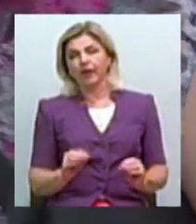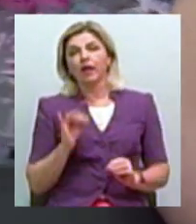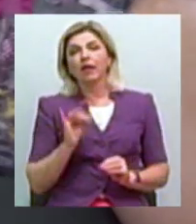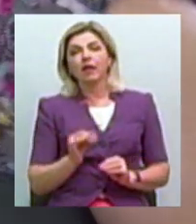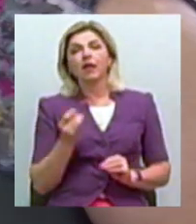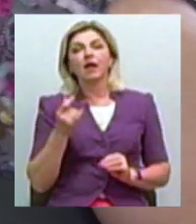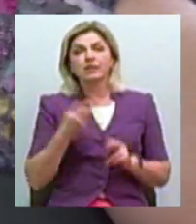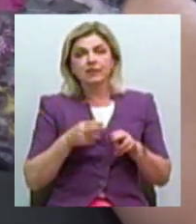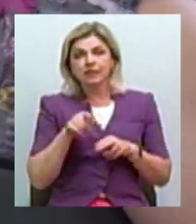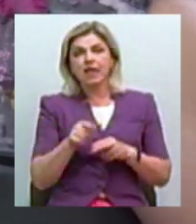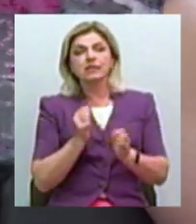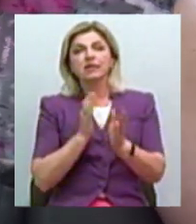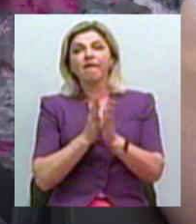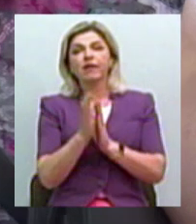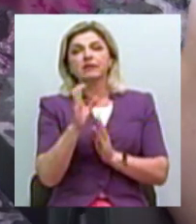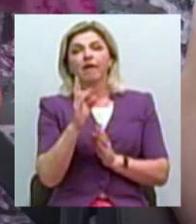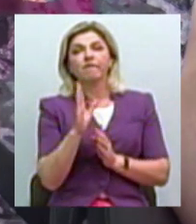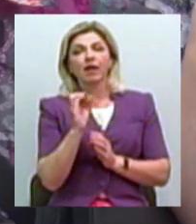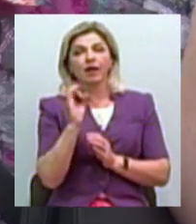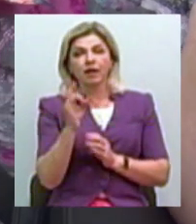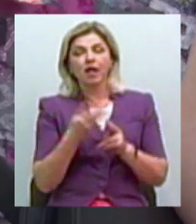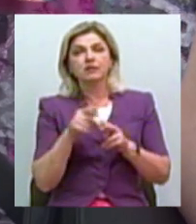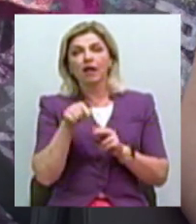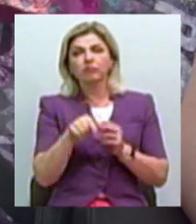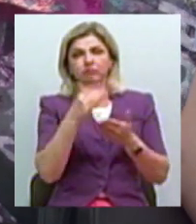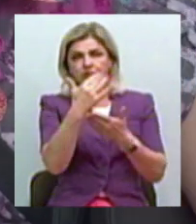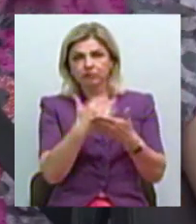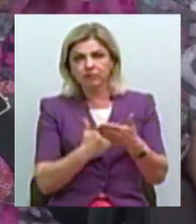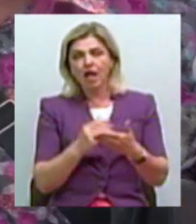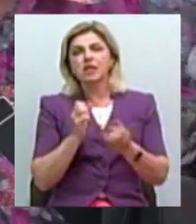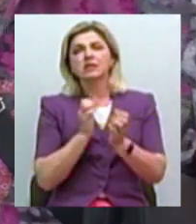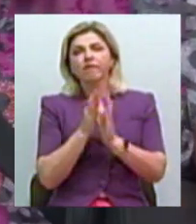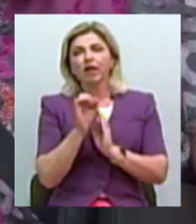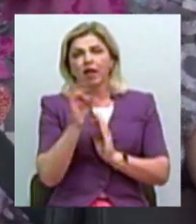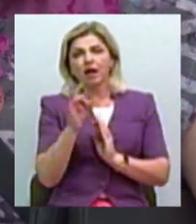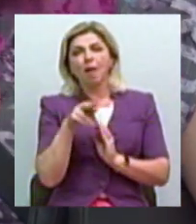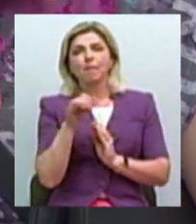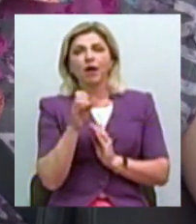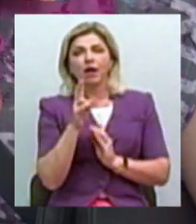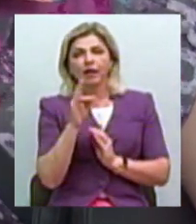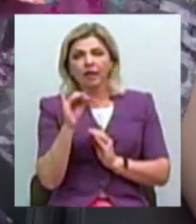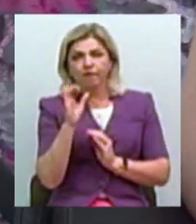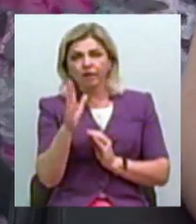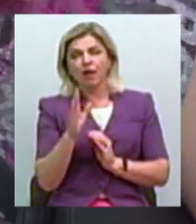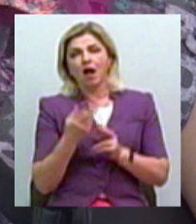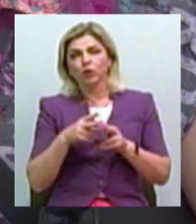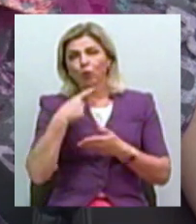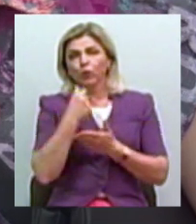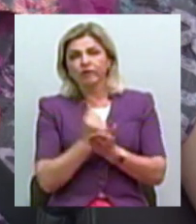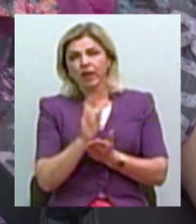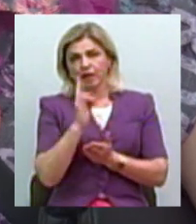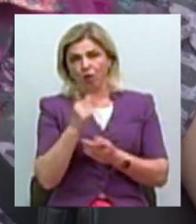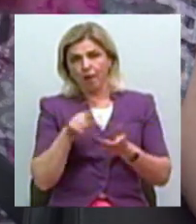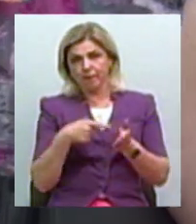того, це сквер, який є в переліку скверів парків, затверджених тою ж Миколаївською міською радою.